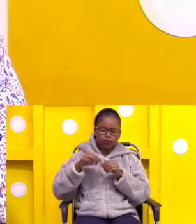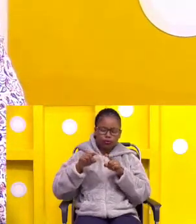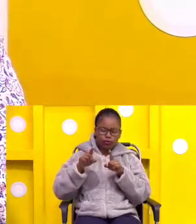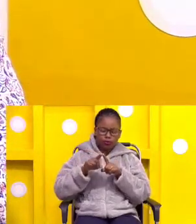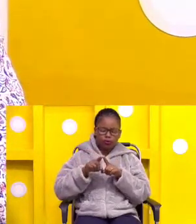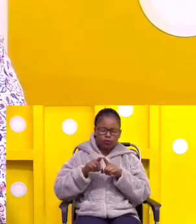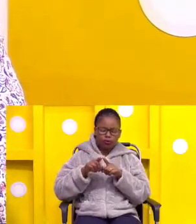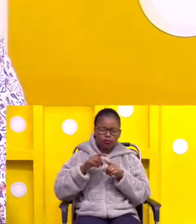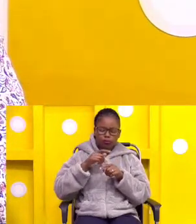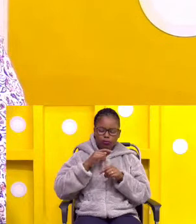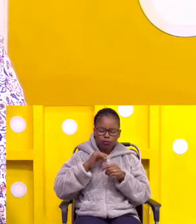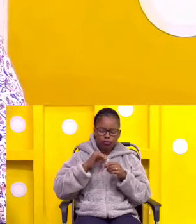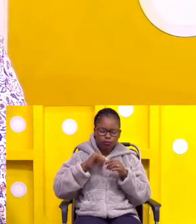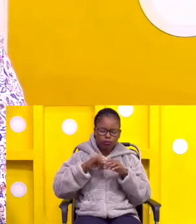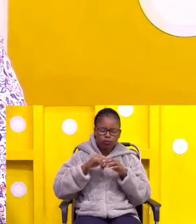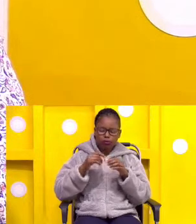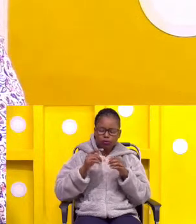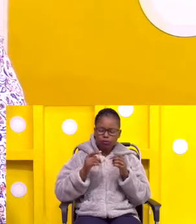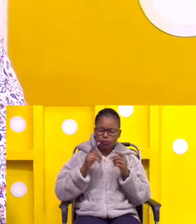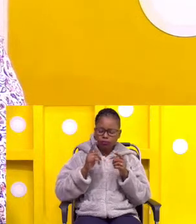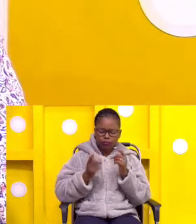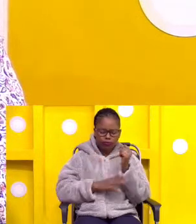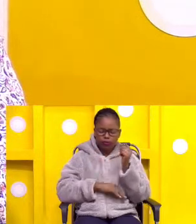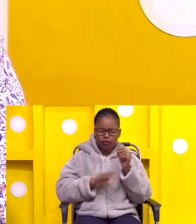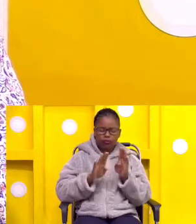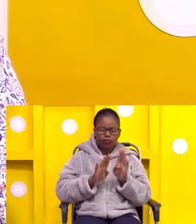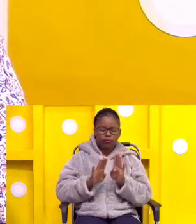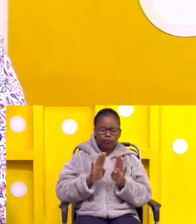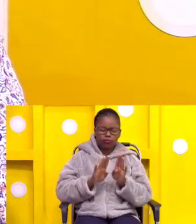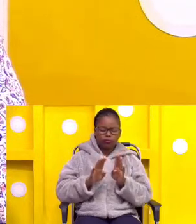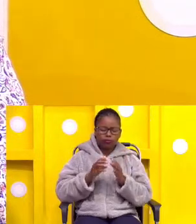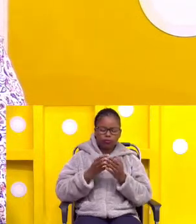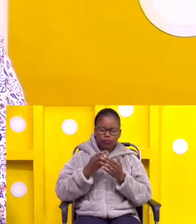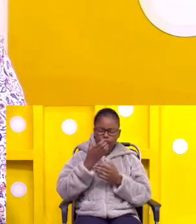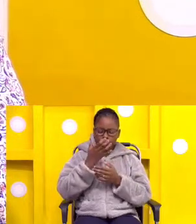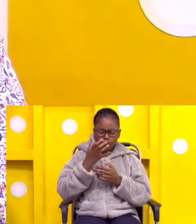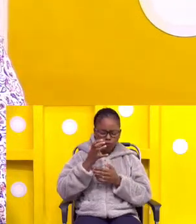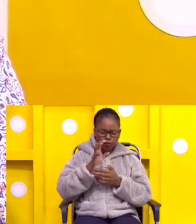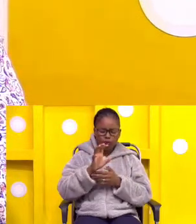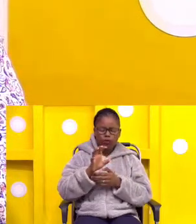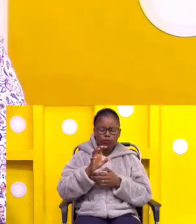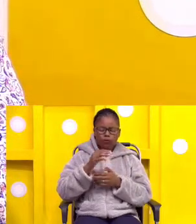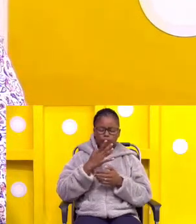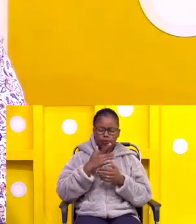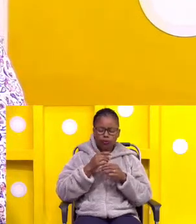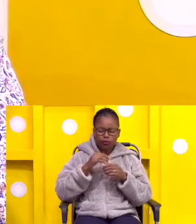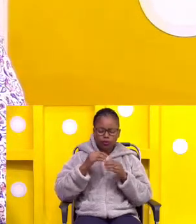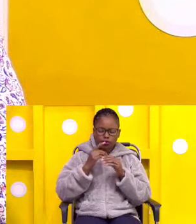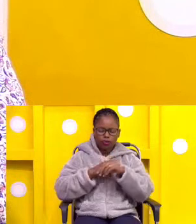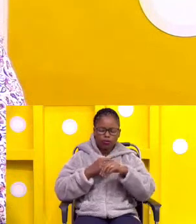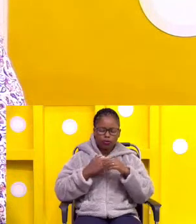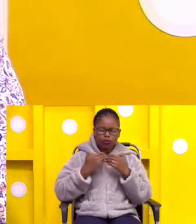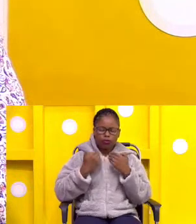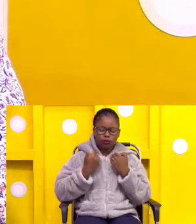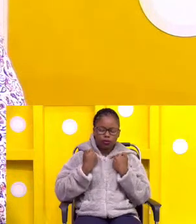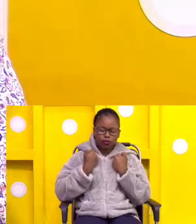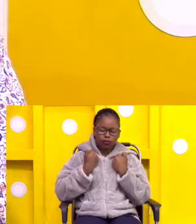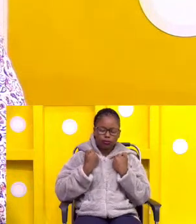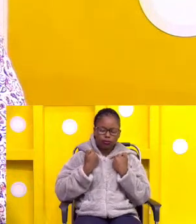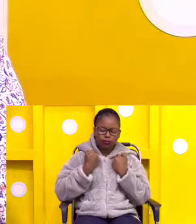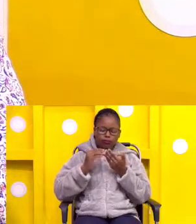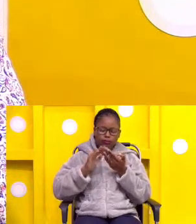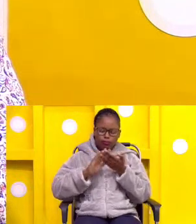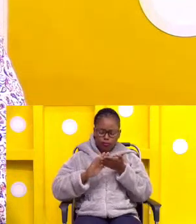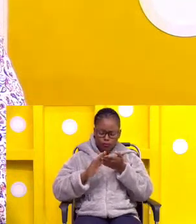na anake na airitu makehia nao. Ate kugwatwo ni kirumini acio mathugundaga waganu mari o uriri. Turekere Mwathani